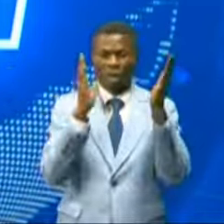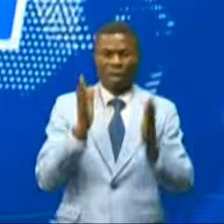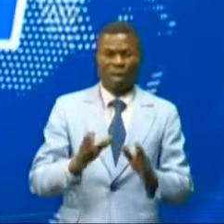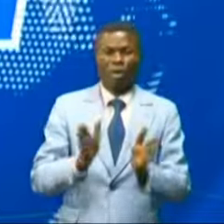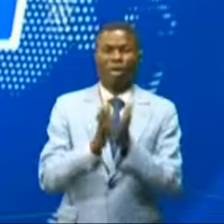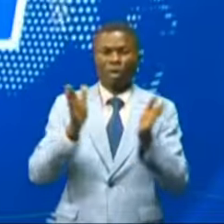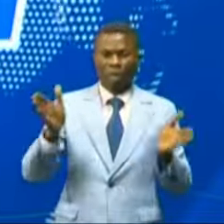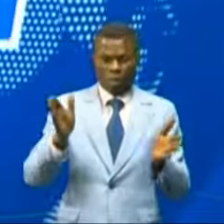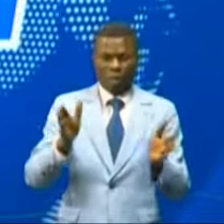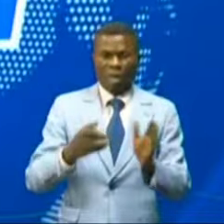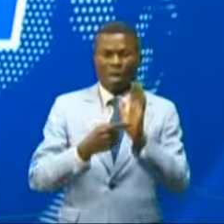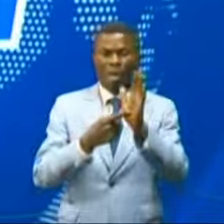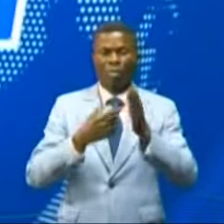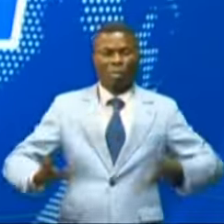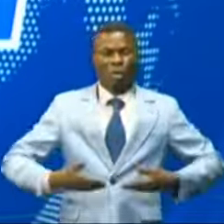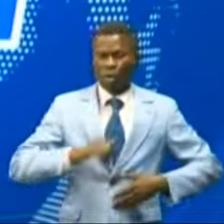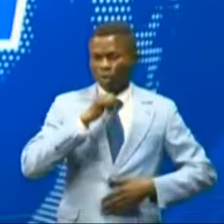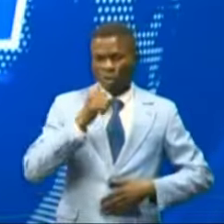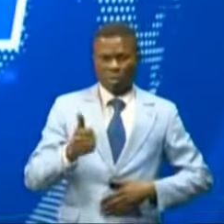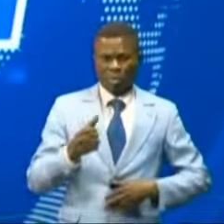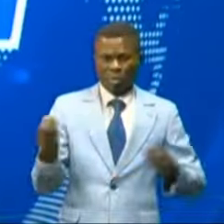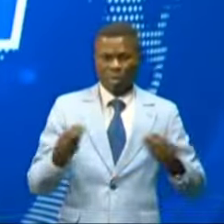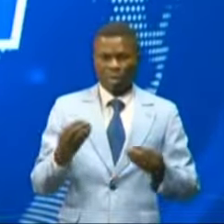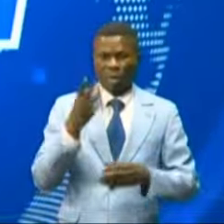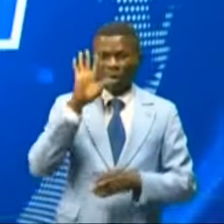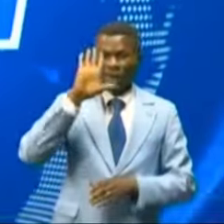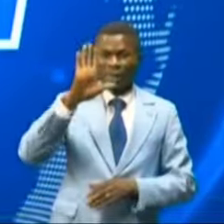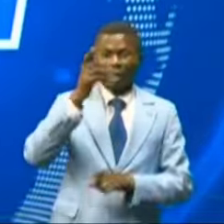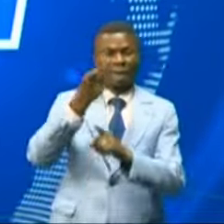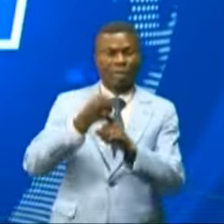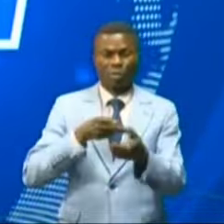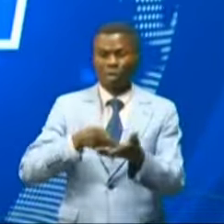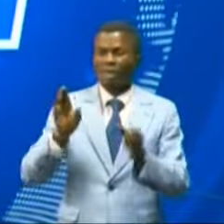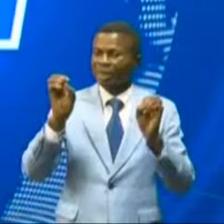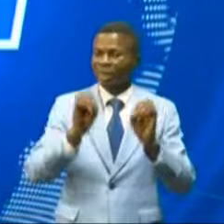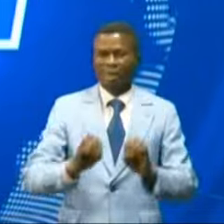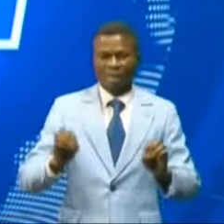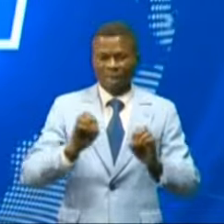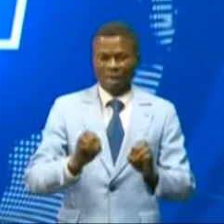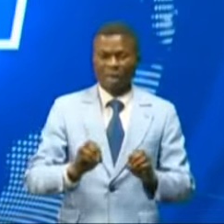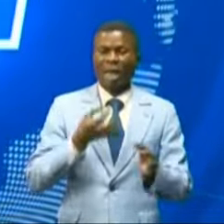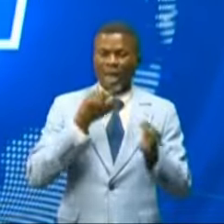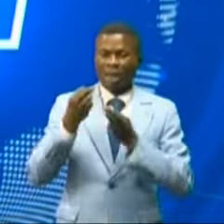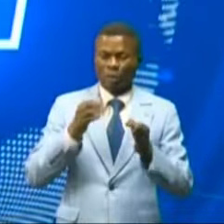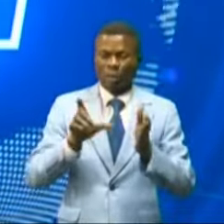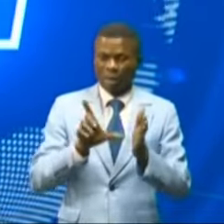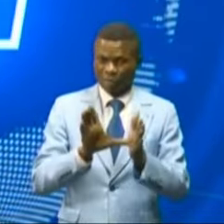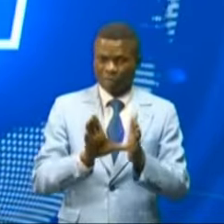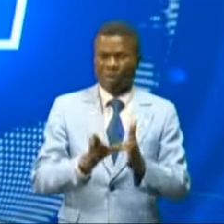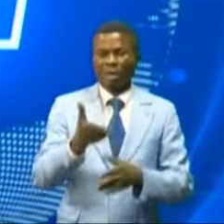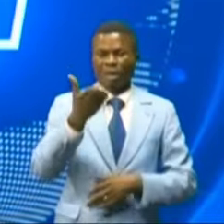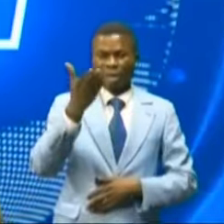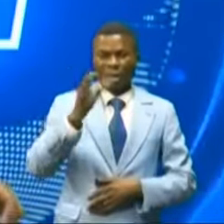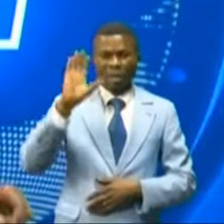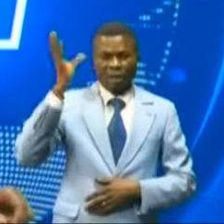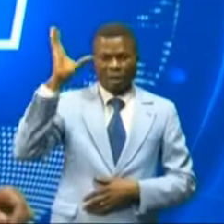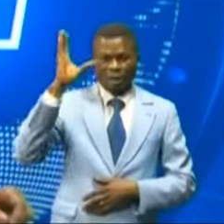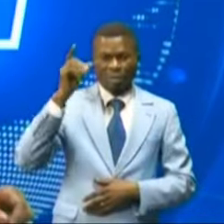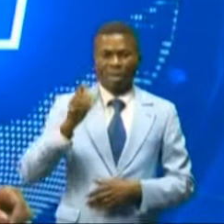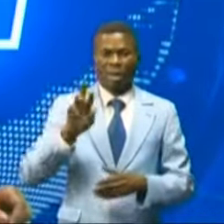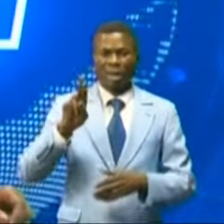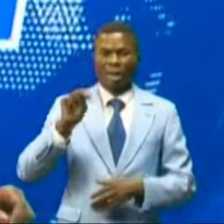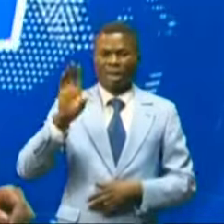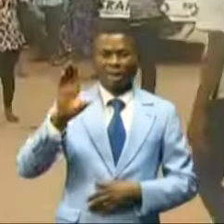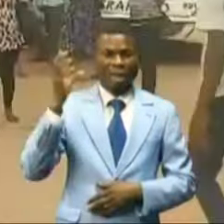commun a manifesté son mécontentement après 5 mois d'impayement. D'autres précisions à travers ces reportages de Jean-Pierre Kanyonga de la